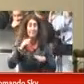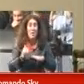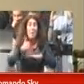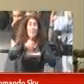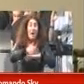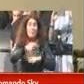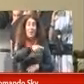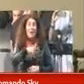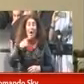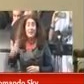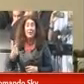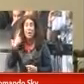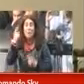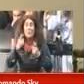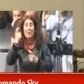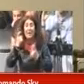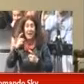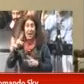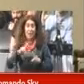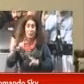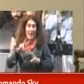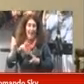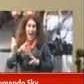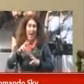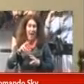a Beppe Grillo di sciacquarsi la bocca,